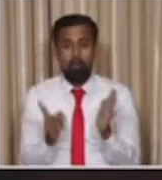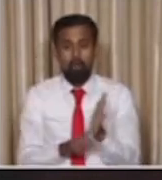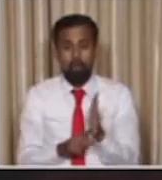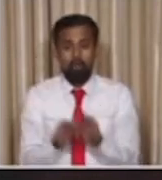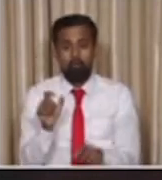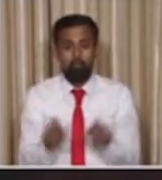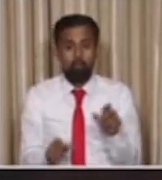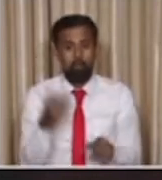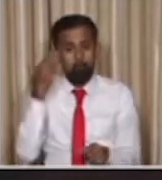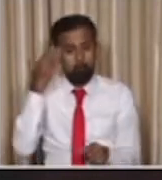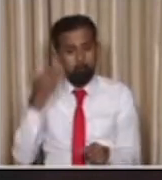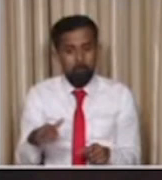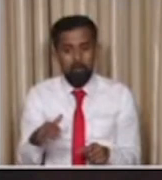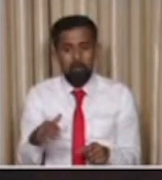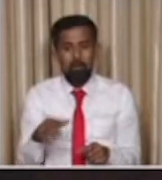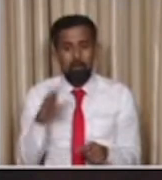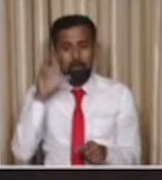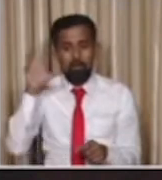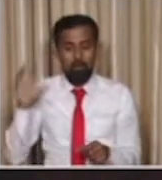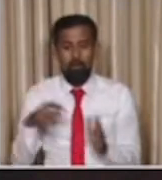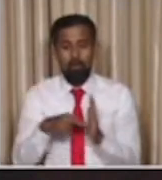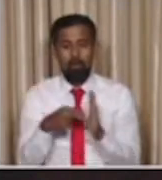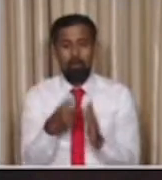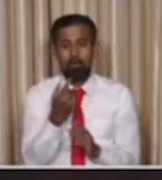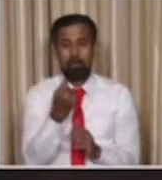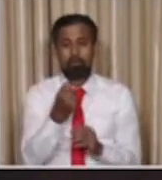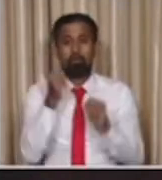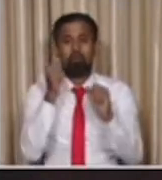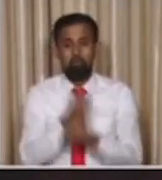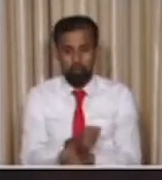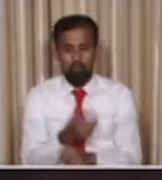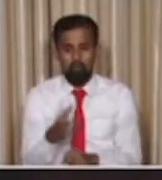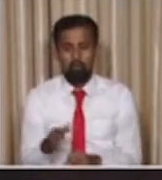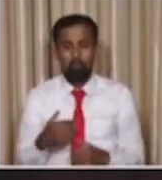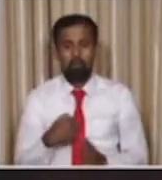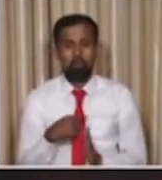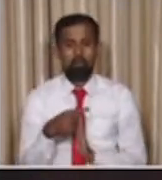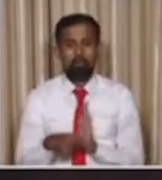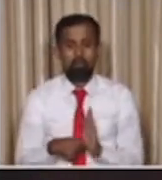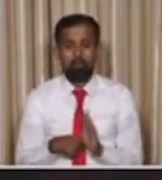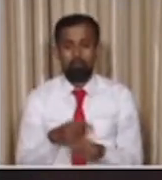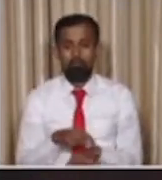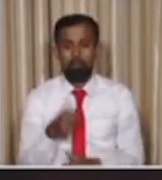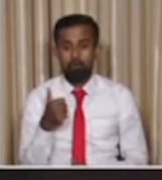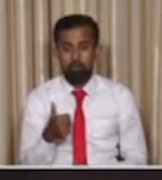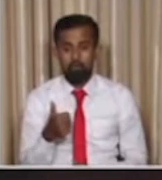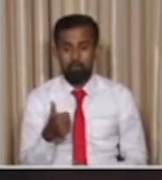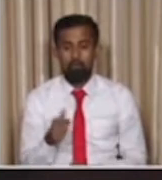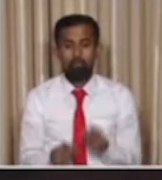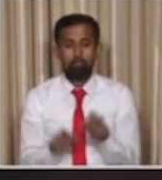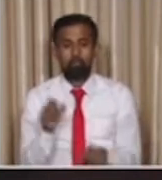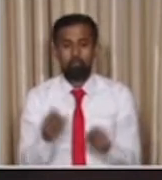මිනිස්සු මැරුණා සමහර රටවල ආර්ථිකය කඩාගෙන වැටුණා සමහර අපේ රටේ වාසනාවට අපේ රටේ